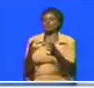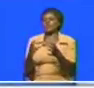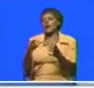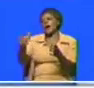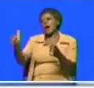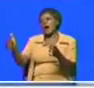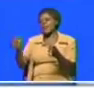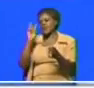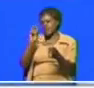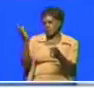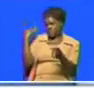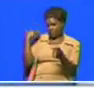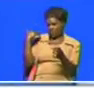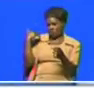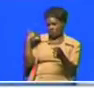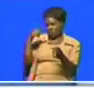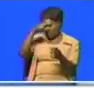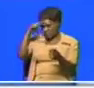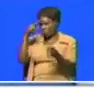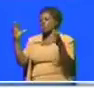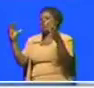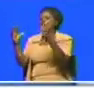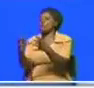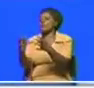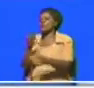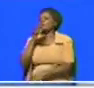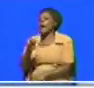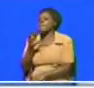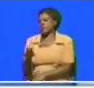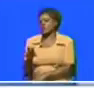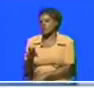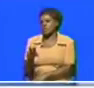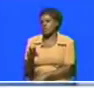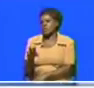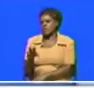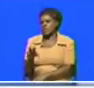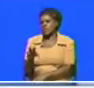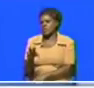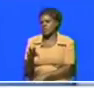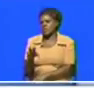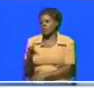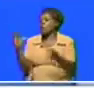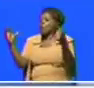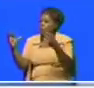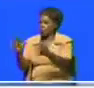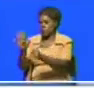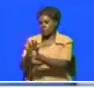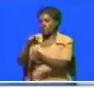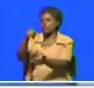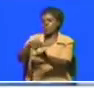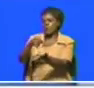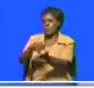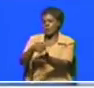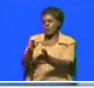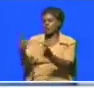wengine wote ambao tumewaona wameenda pale kwa sababu walikuwa wanahusisha jamii nzima kwa matamshi yao na kusema kwamba